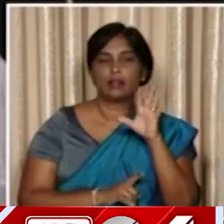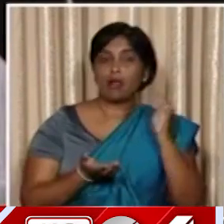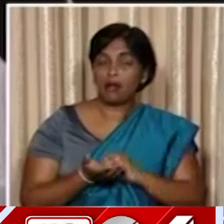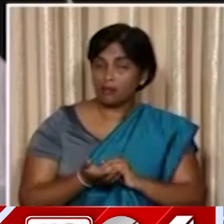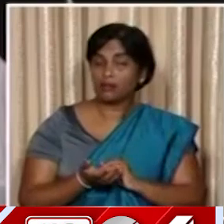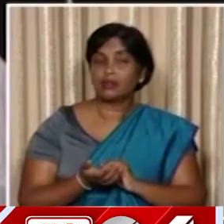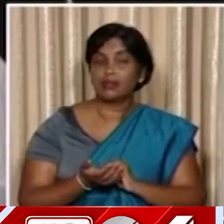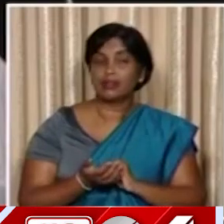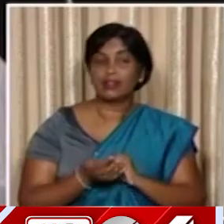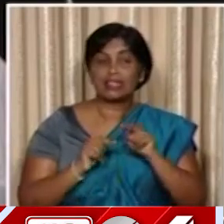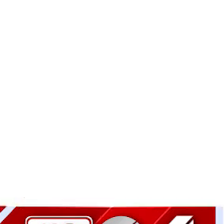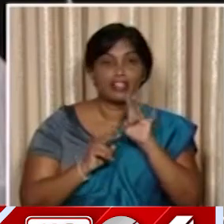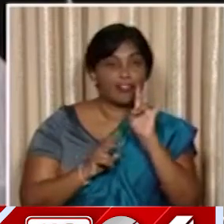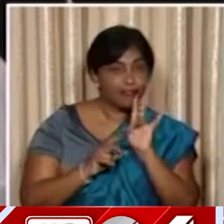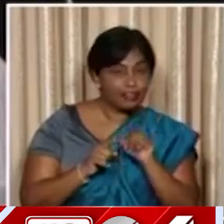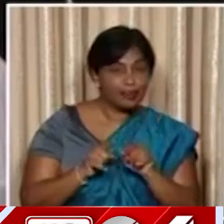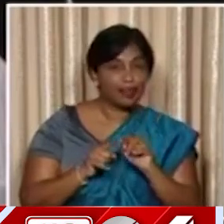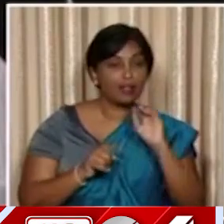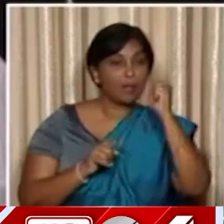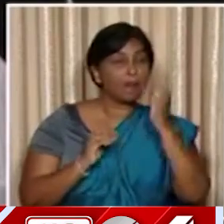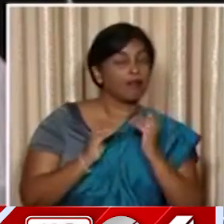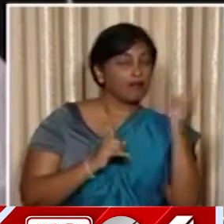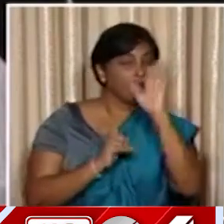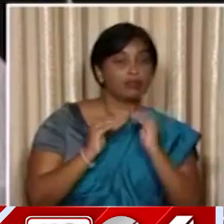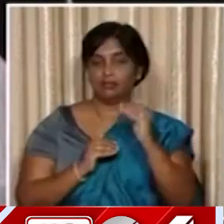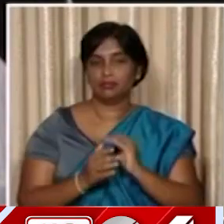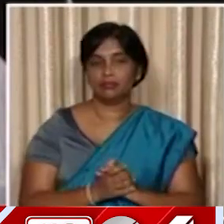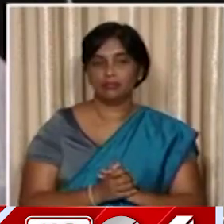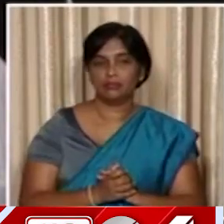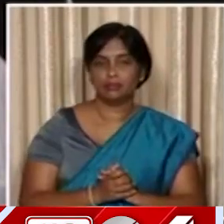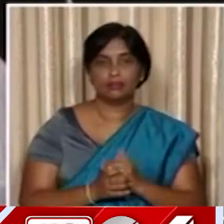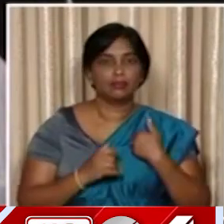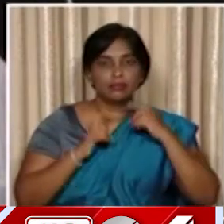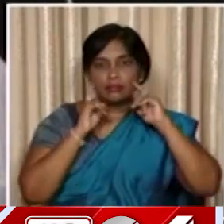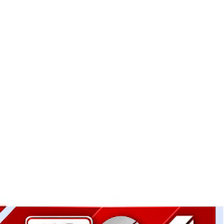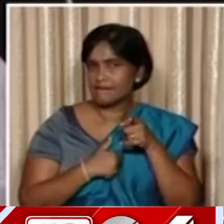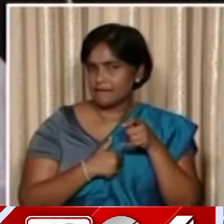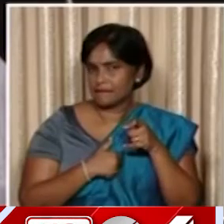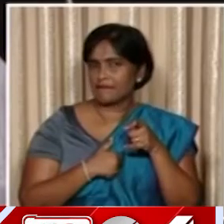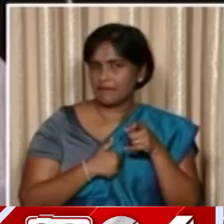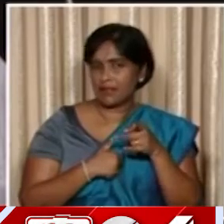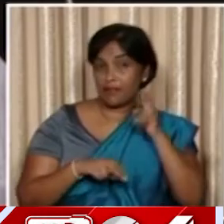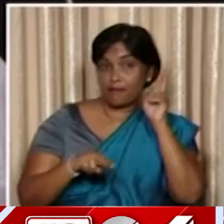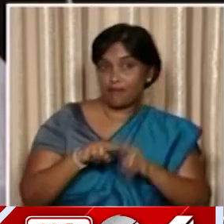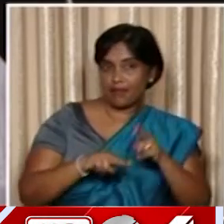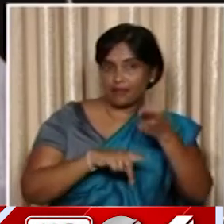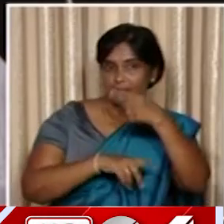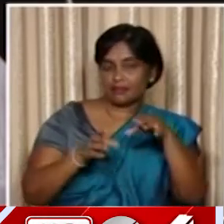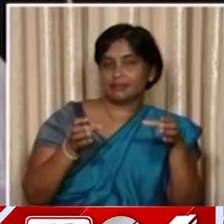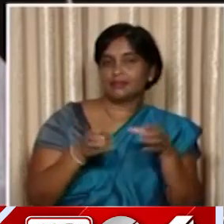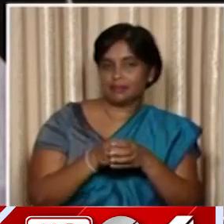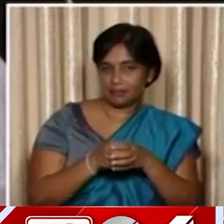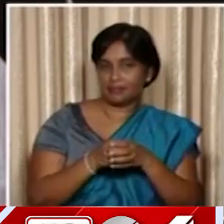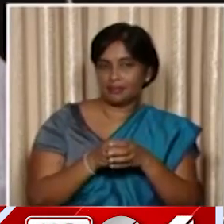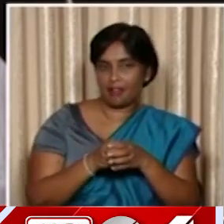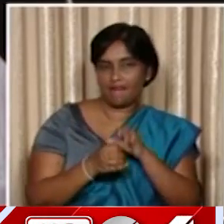සීනිබද්ද. 7.25 ඉඳලා රුපියල් 50ට එකපාරින් මෙහෙලට ගෙනිච්චා. මම දන්නේ නැහැ මොකද්ද හේතුව කියලා. ගජමිතුරු සමාගම් වලට එහෙම